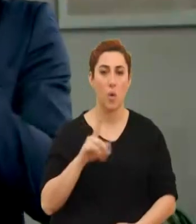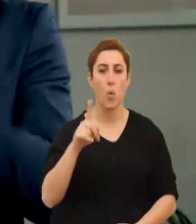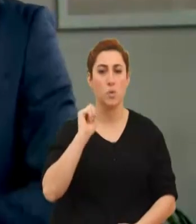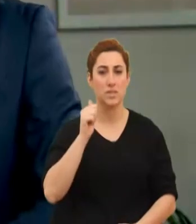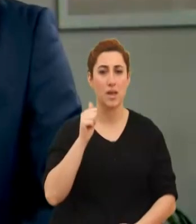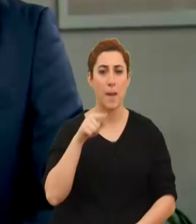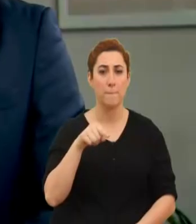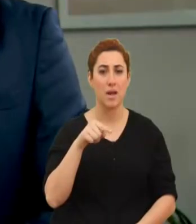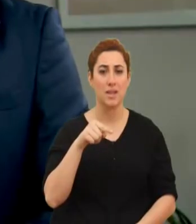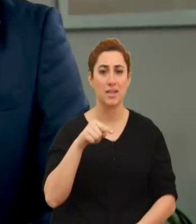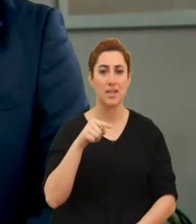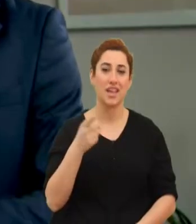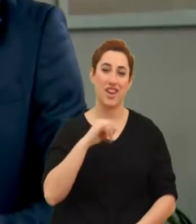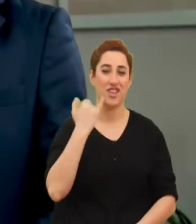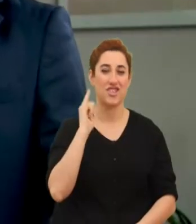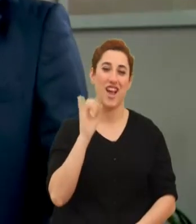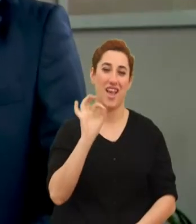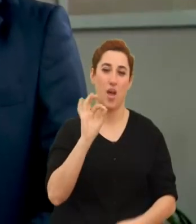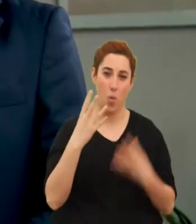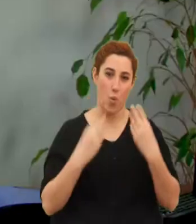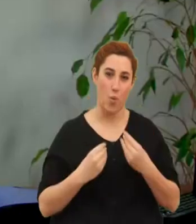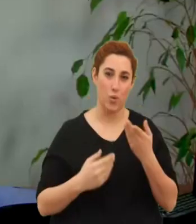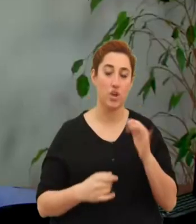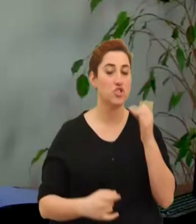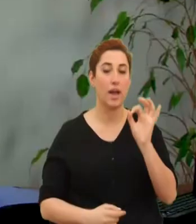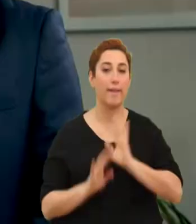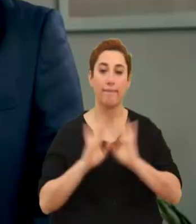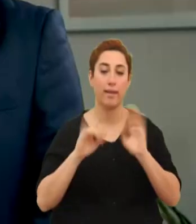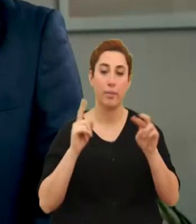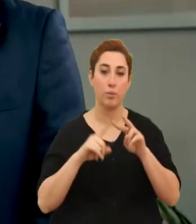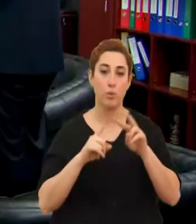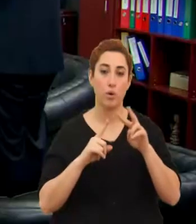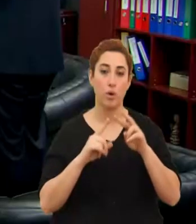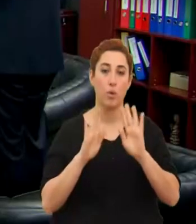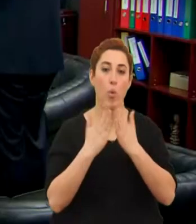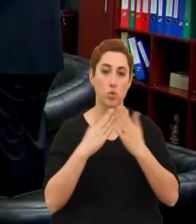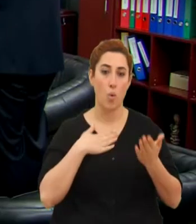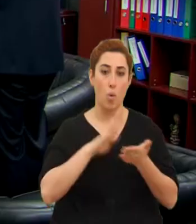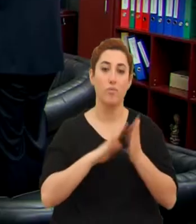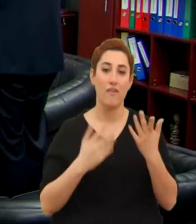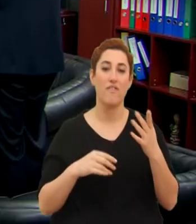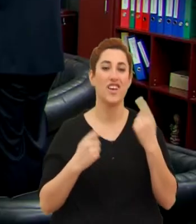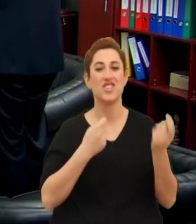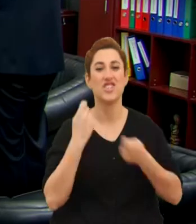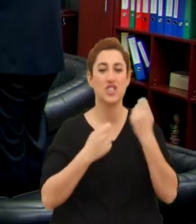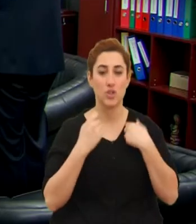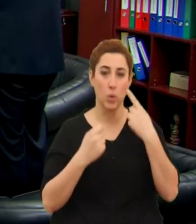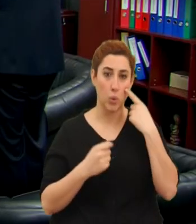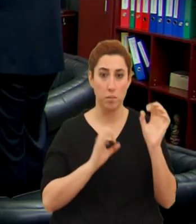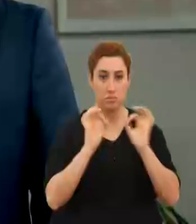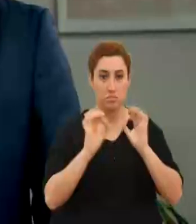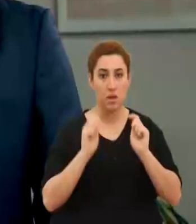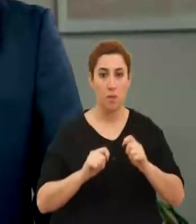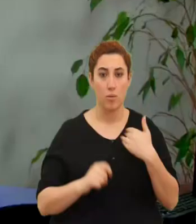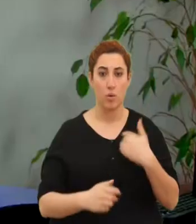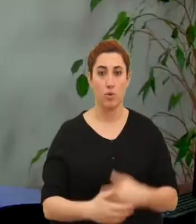O zaman geriye şaka kalıyor seçenek olarak. Şaka değil Nurhan. Dosyan önümde ve performansını gözden